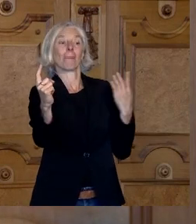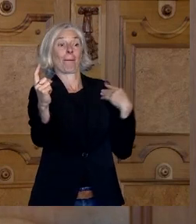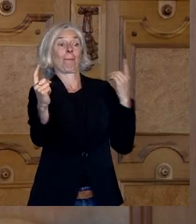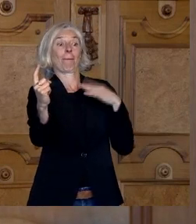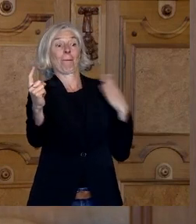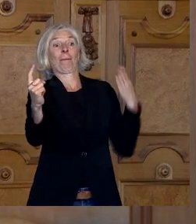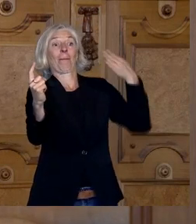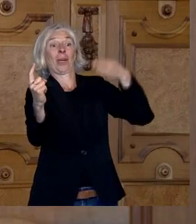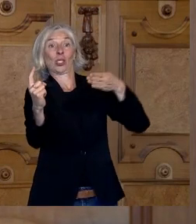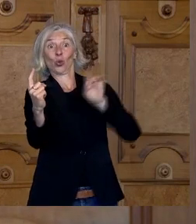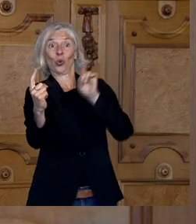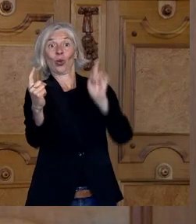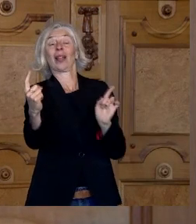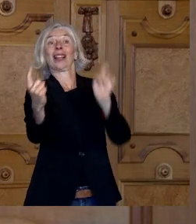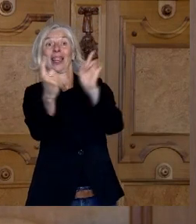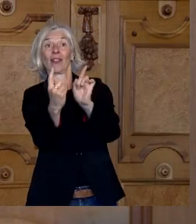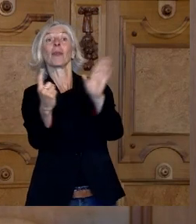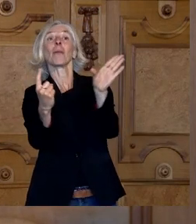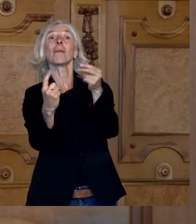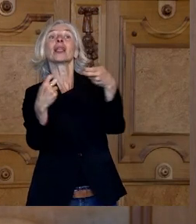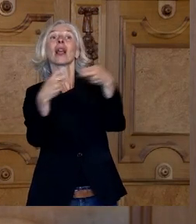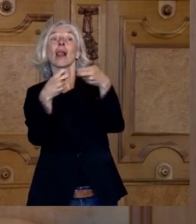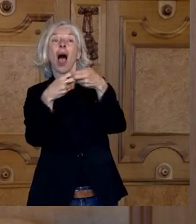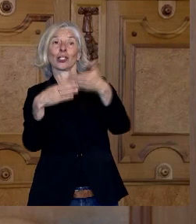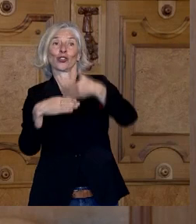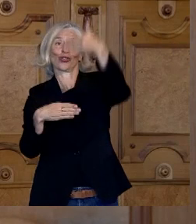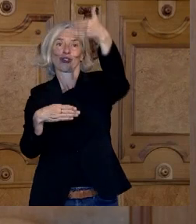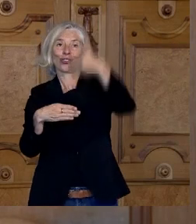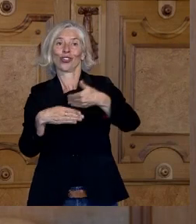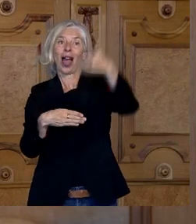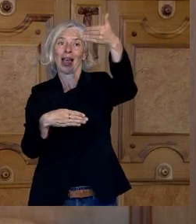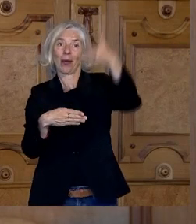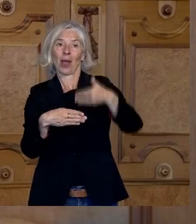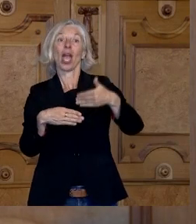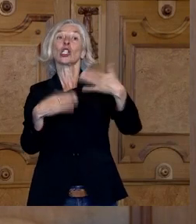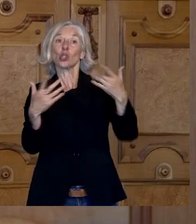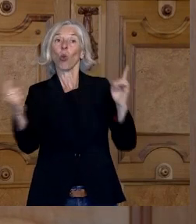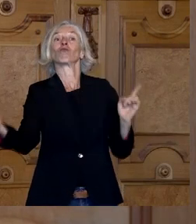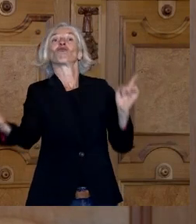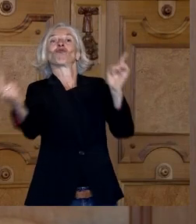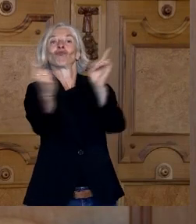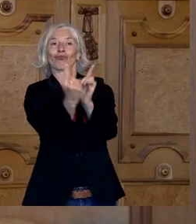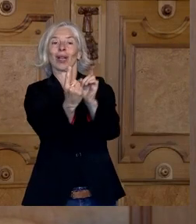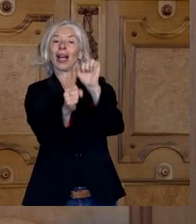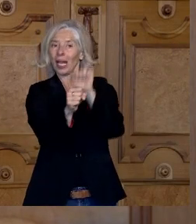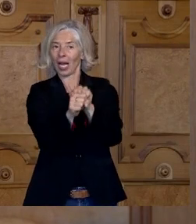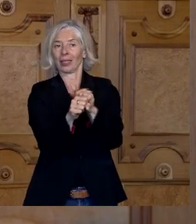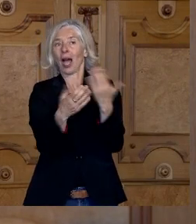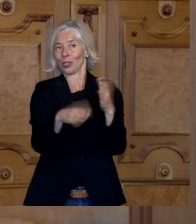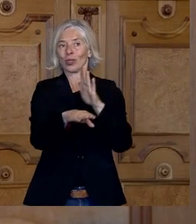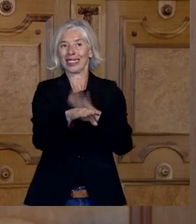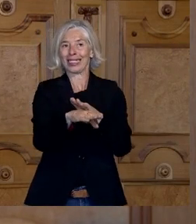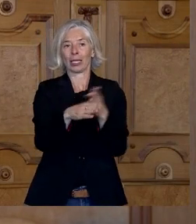der Bewohner sich dort treffen. Und da ist dann entsprechend auch der Außenbereich derjenige, der